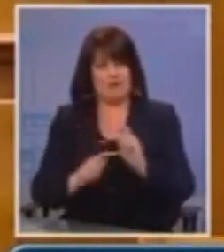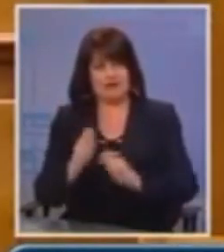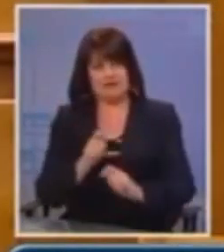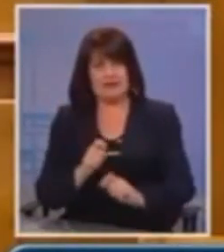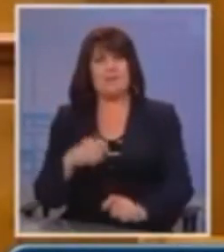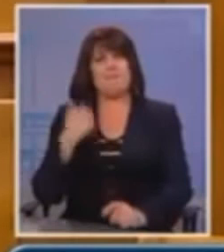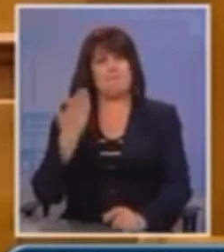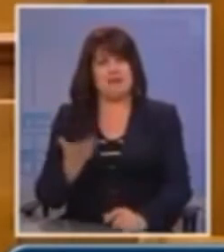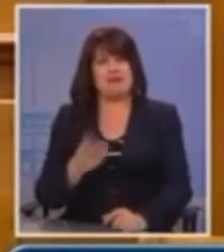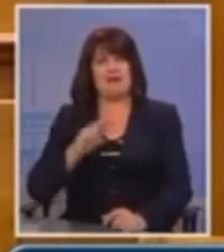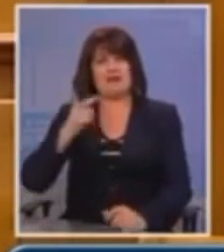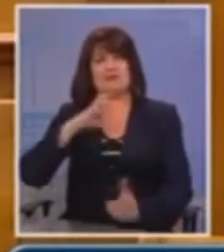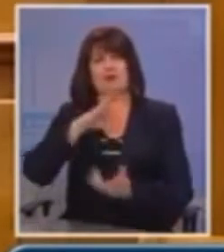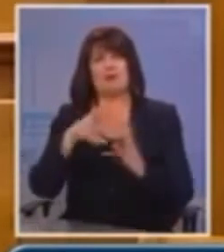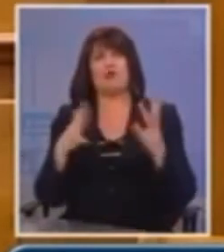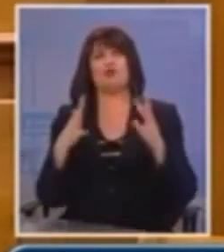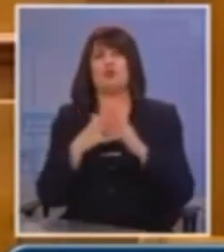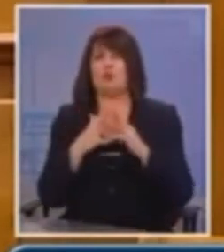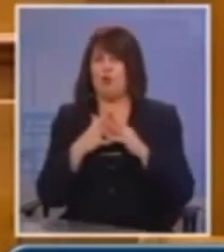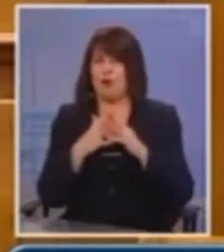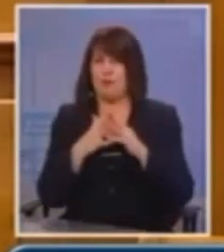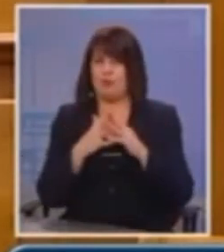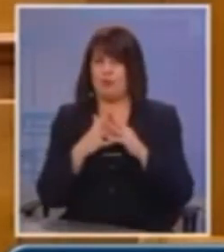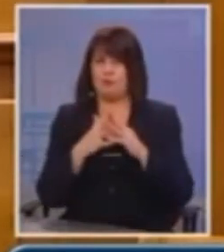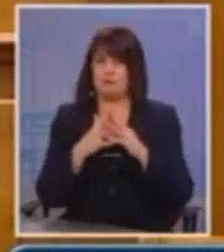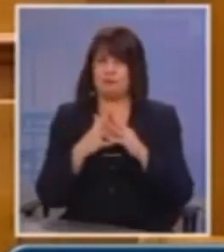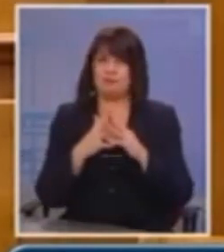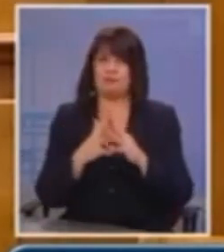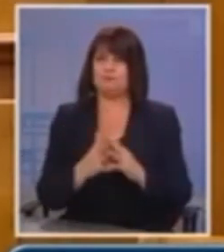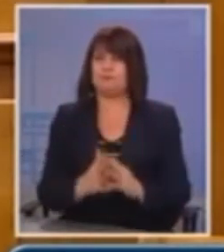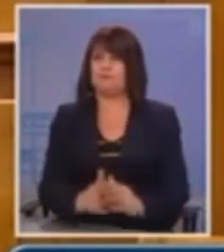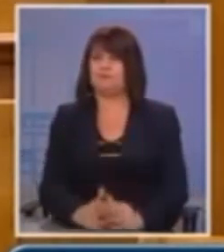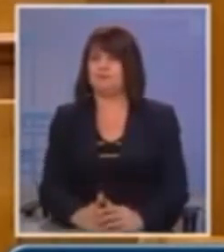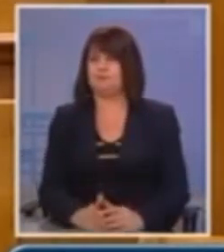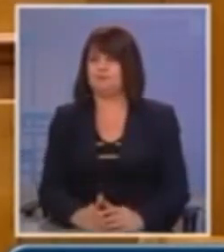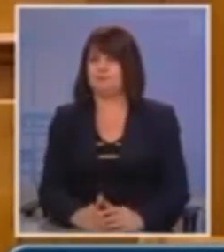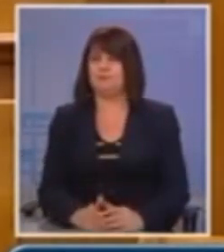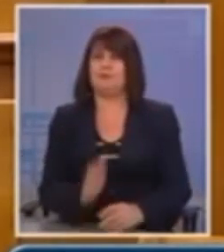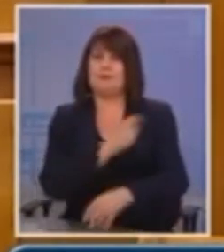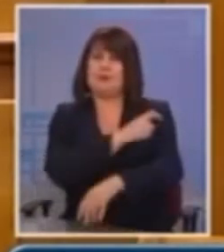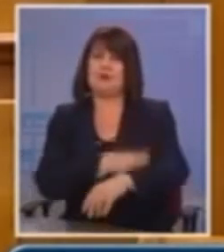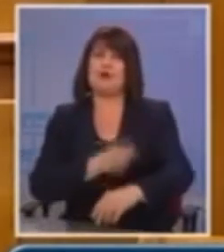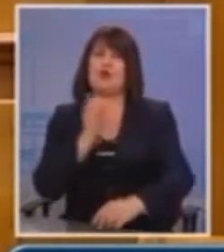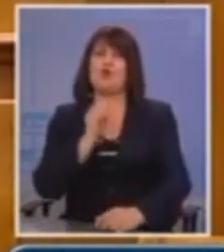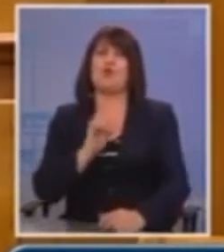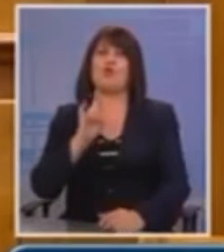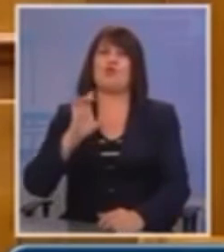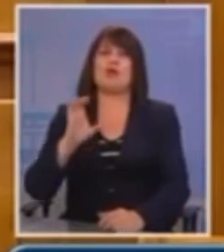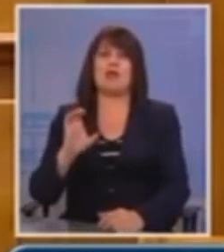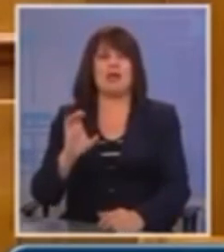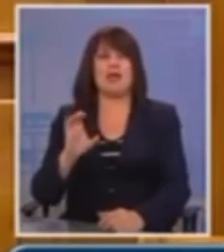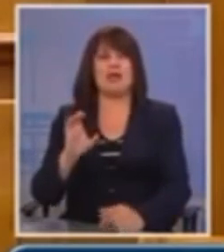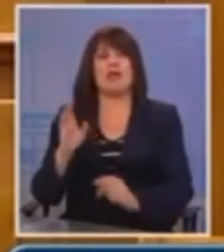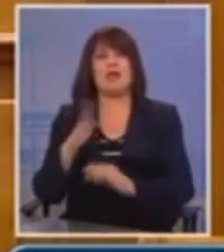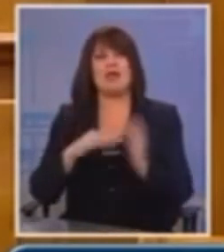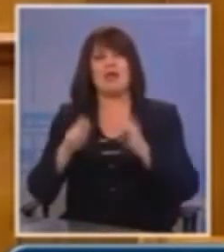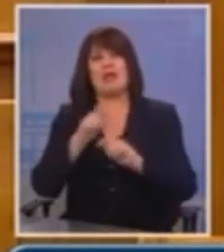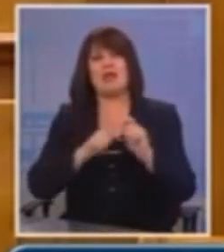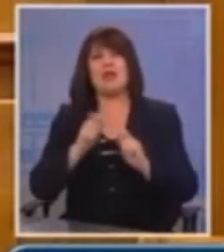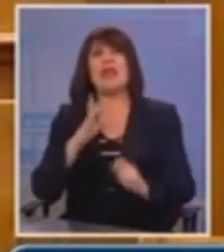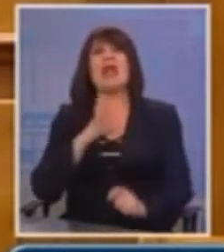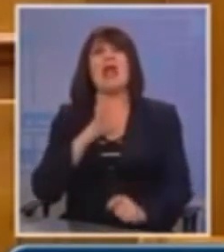αμέσως μετά το Δεύτερο Παγκόσμιο Πόλεμο. Τον Οργανισμό Ηνωμένων Εθνών τον ίδρυσαν οι